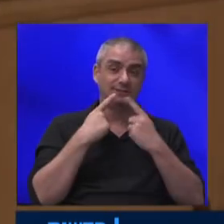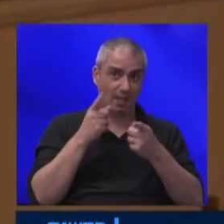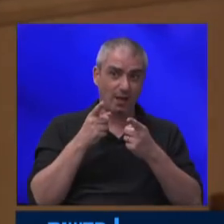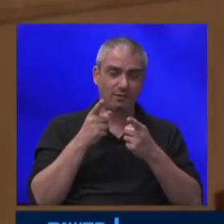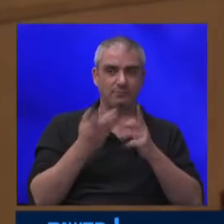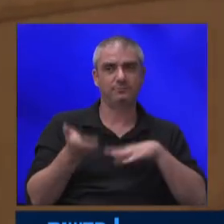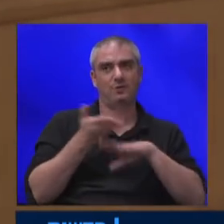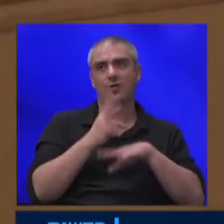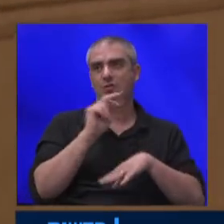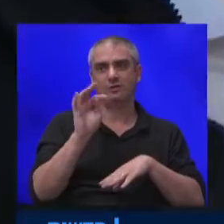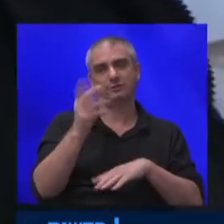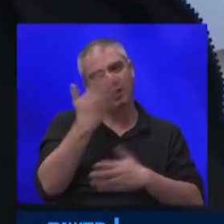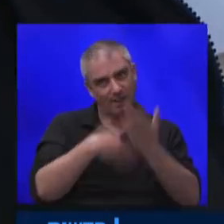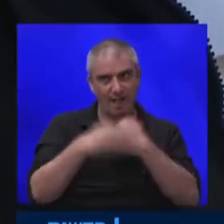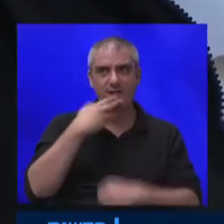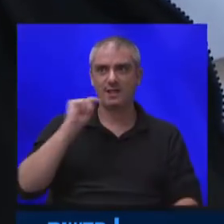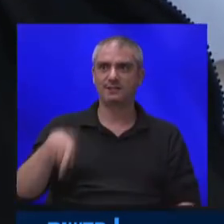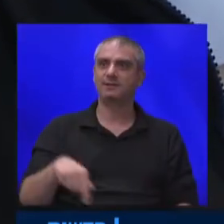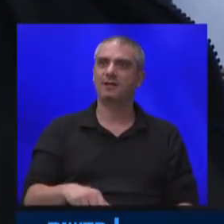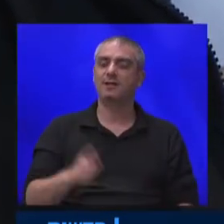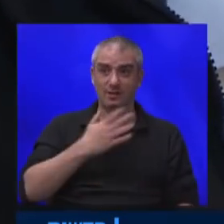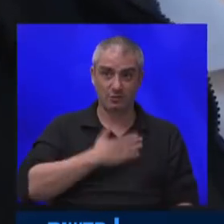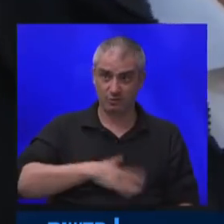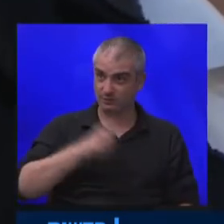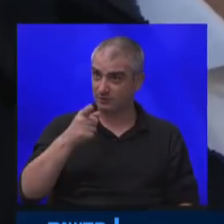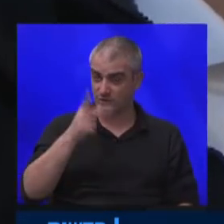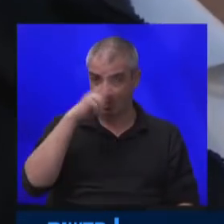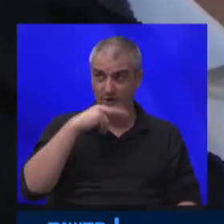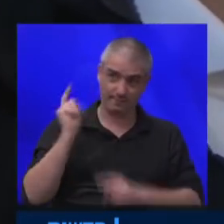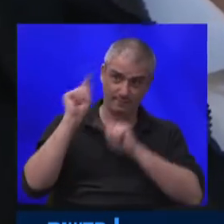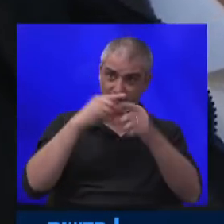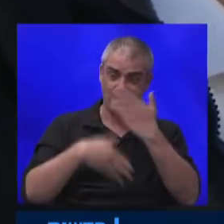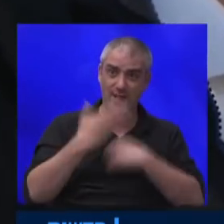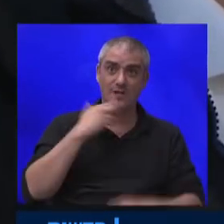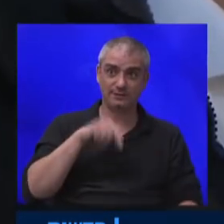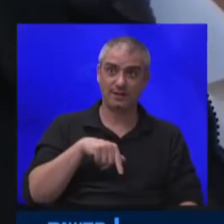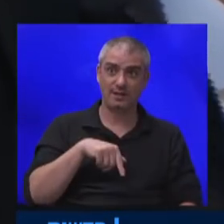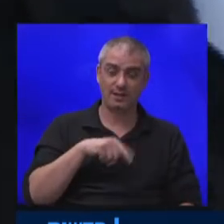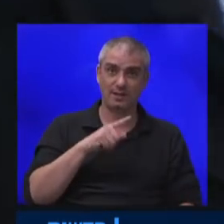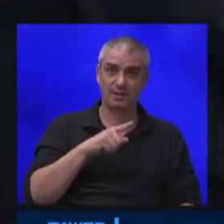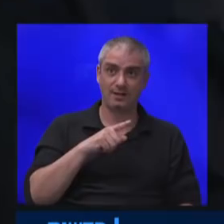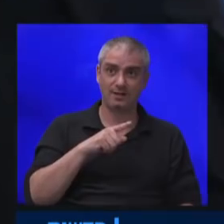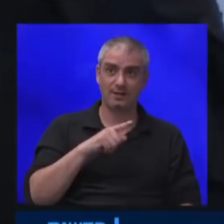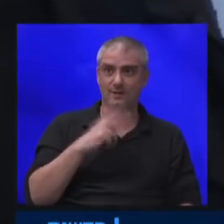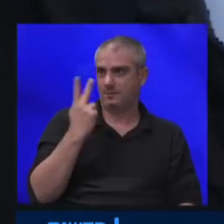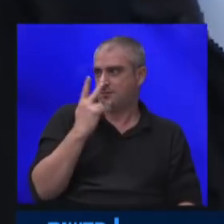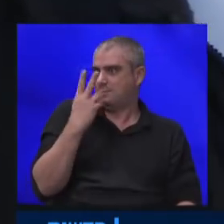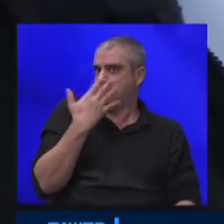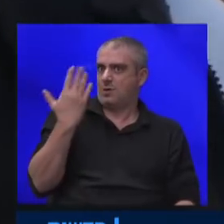העלייה לארץ. את רוצה שהם יעשו עלייה גם כן, ההורים? כן, ברור. ומה הם